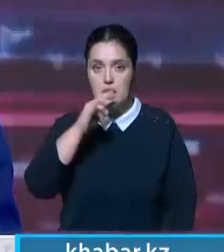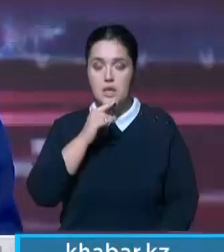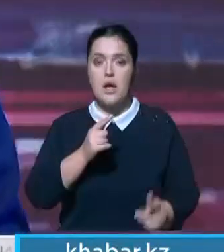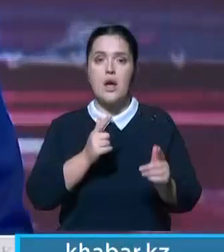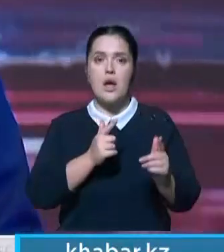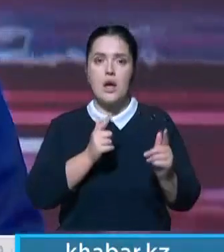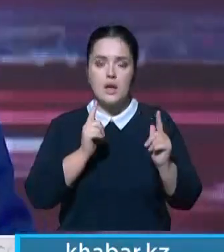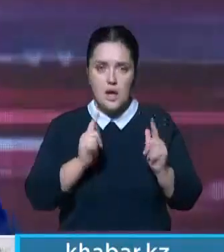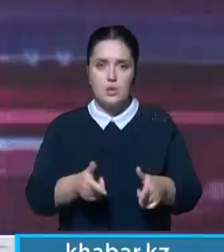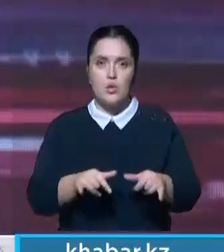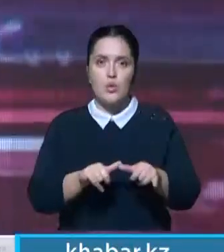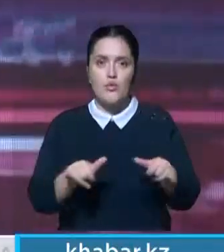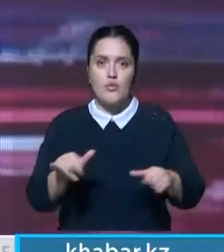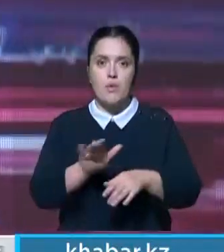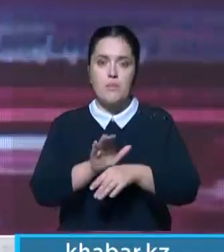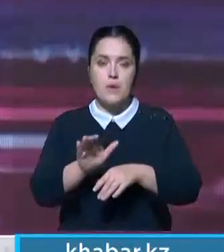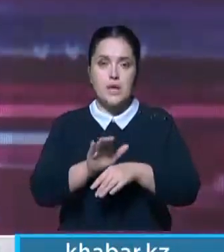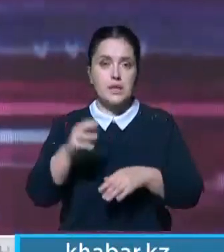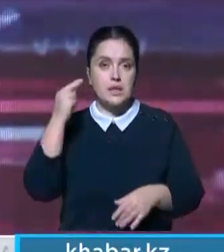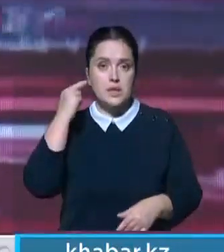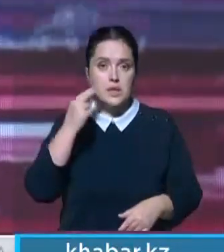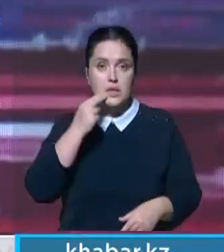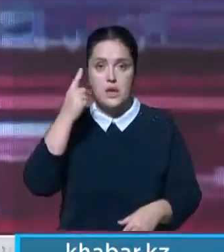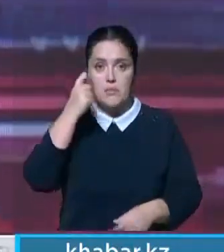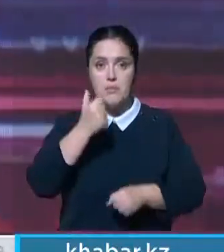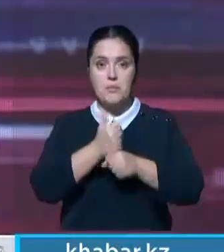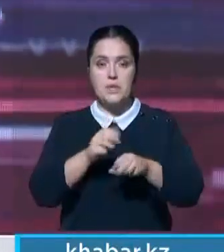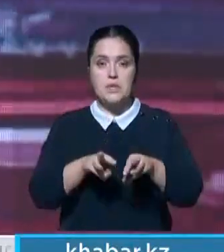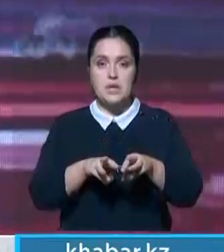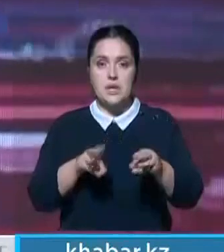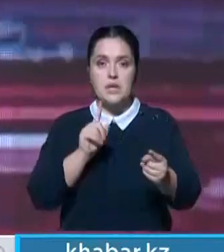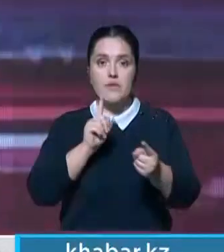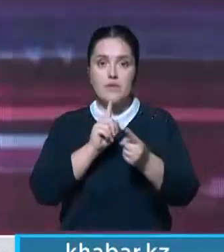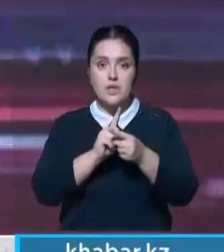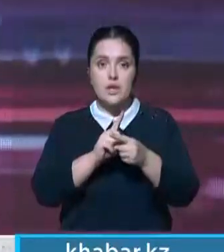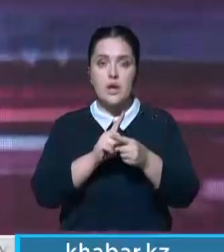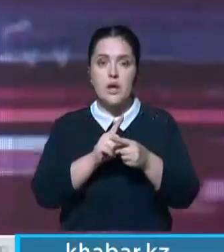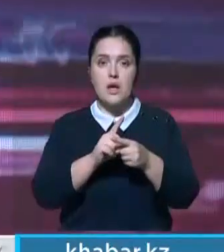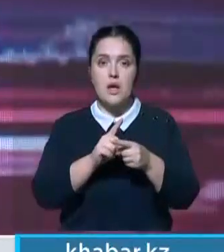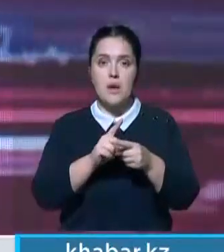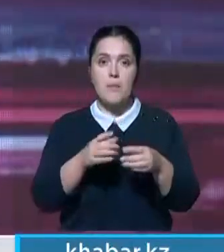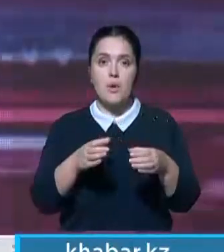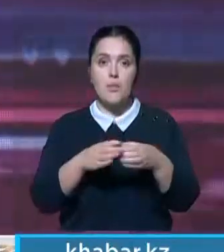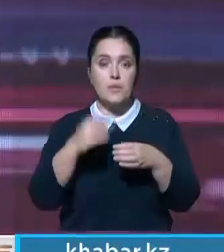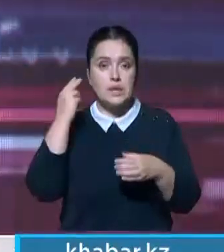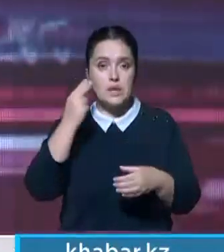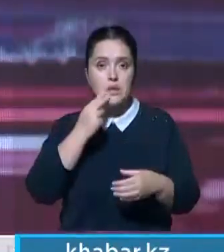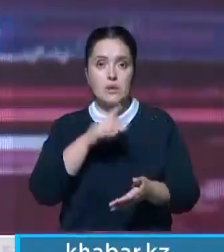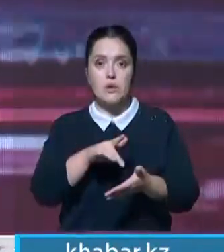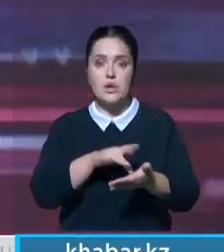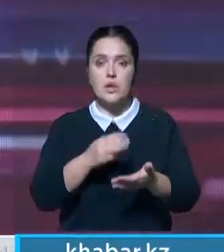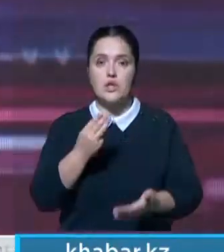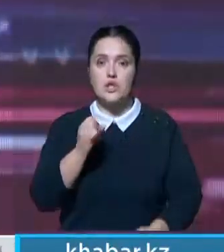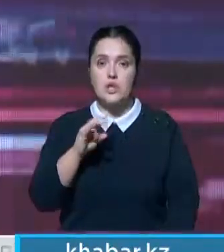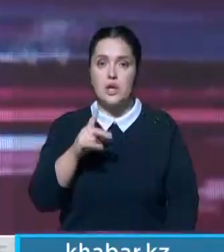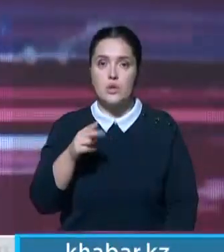Казахстан готов увеличить поставки своей продукции в Китай. Об этом сообщил премьер-министр страны на встрече с секретарем парткома китайской